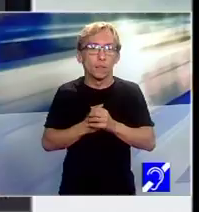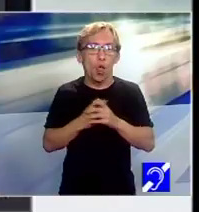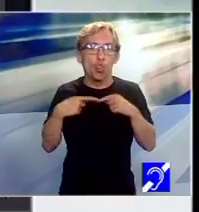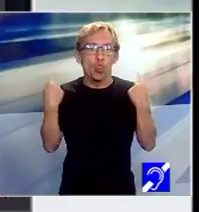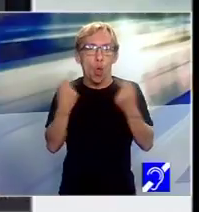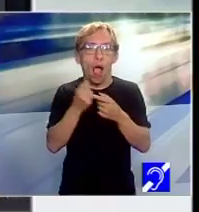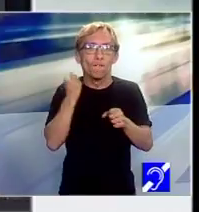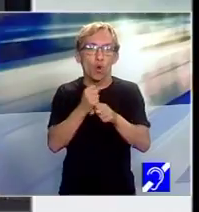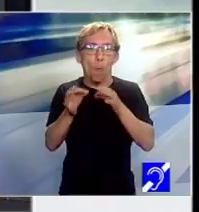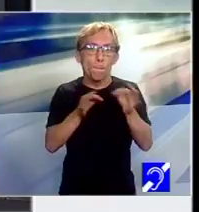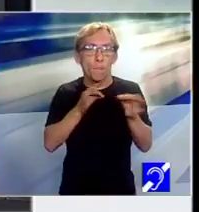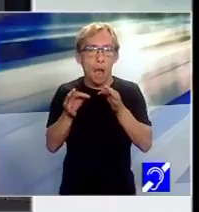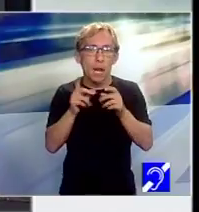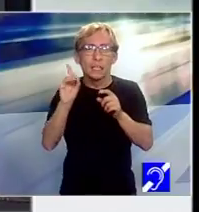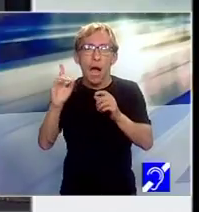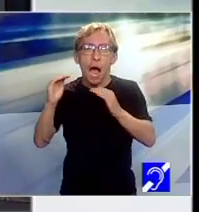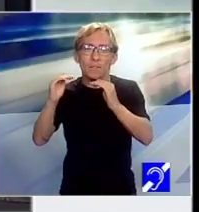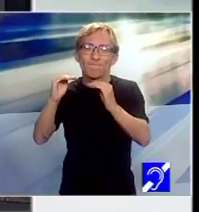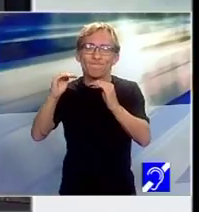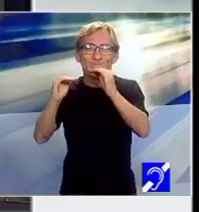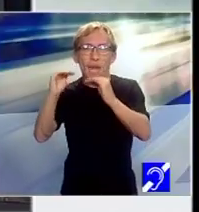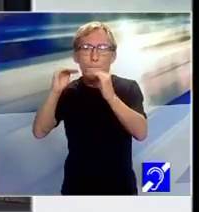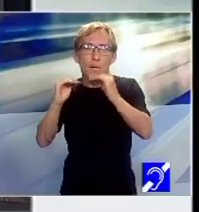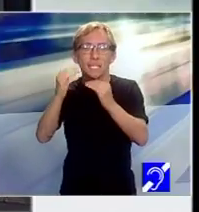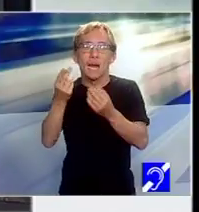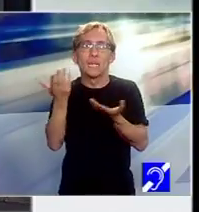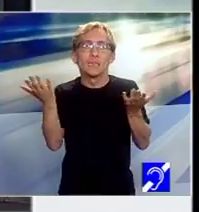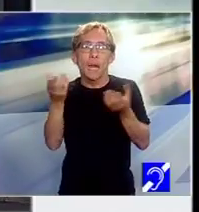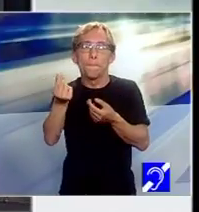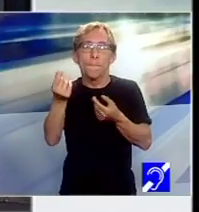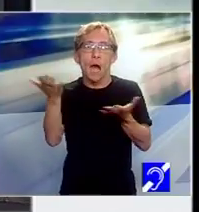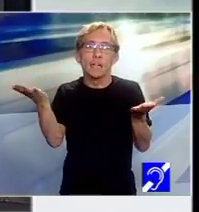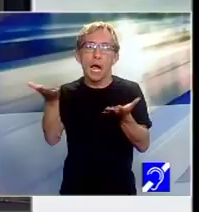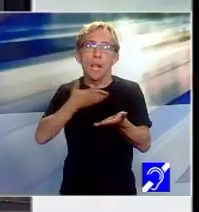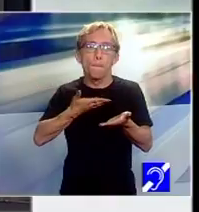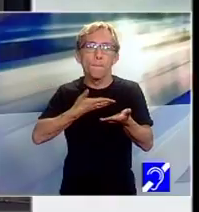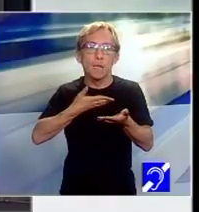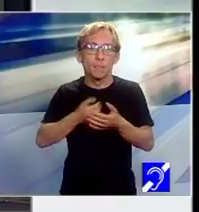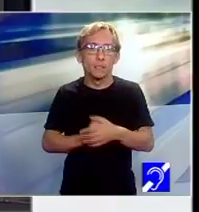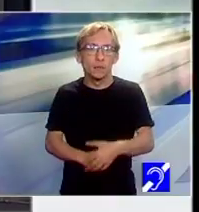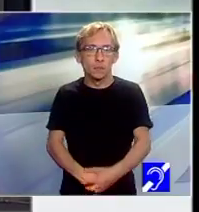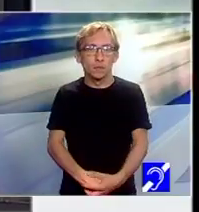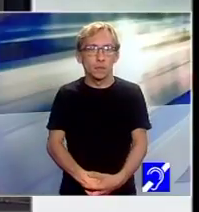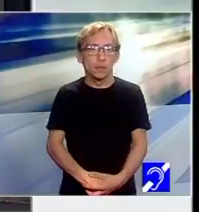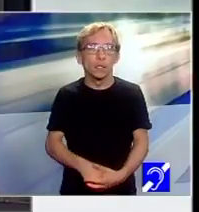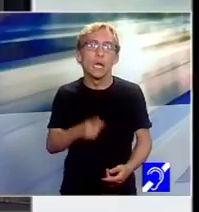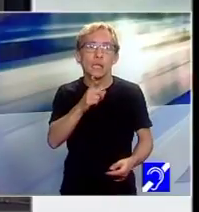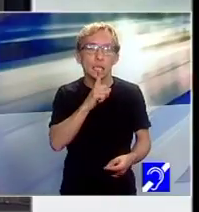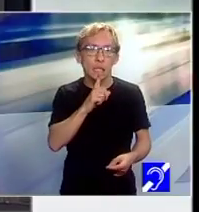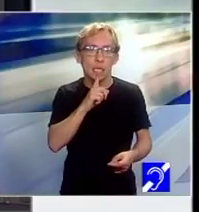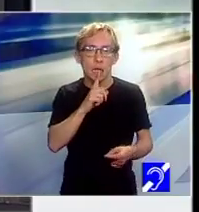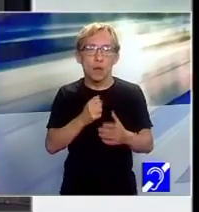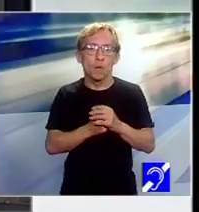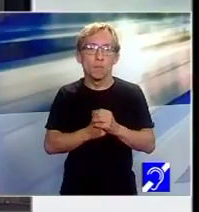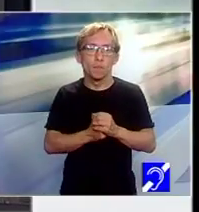astea depind de banii pe care vom primi. Însă până atunci vom pune pe scenă titlurile pe care le avem în repertoriu. Deci